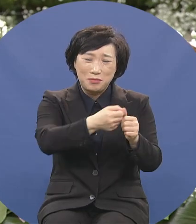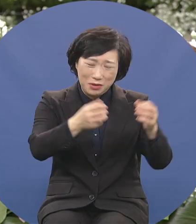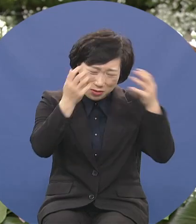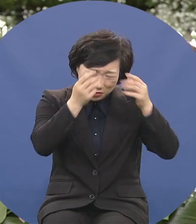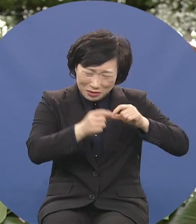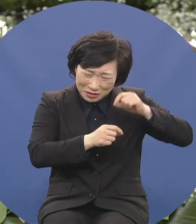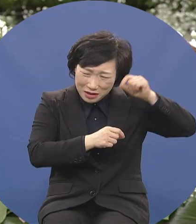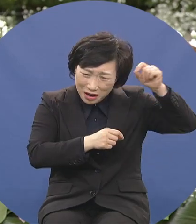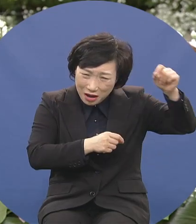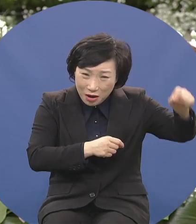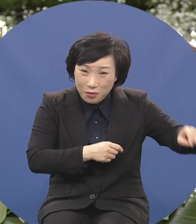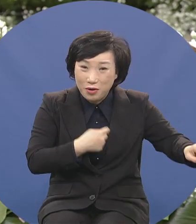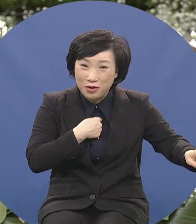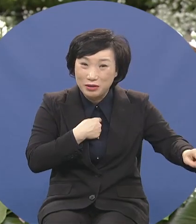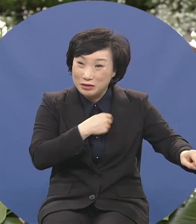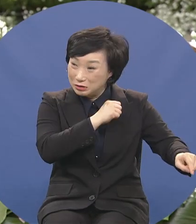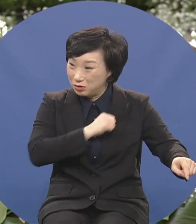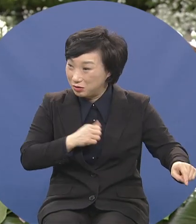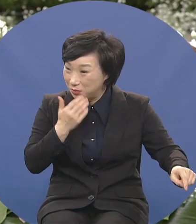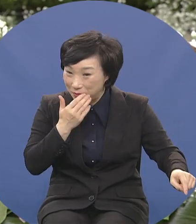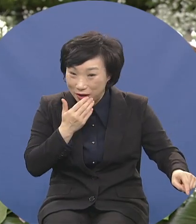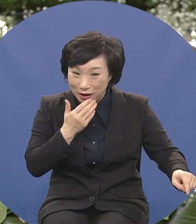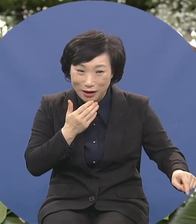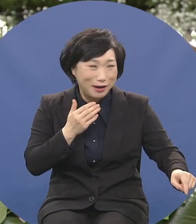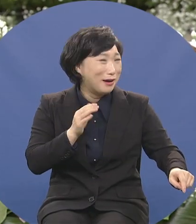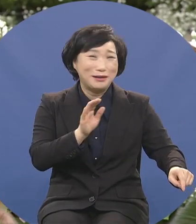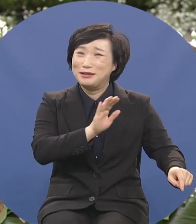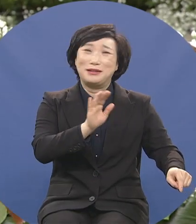형벌을 견딜 수